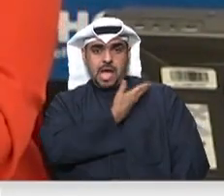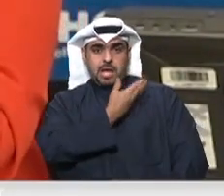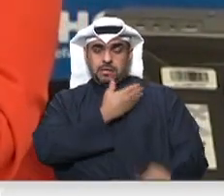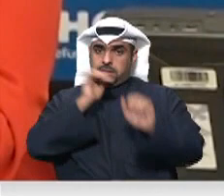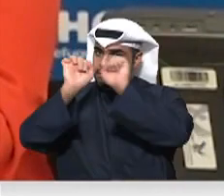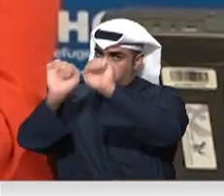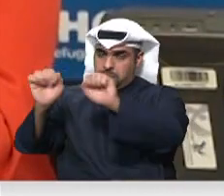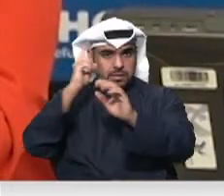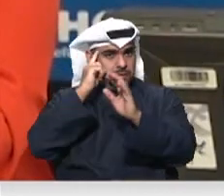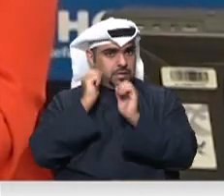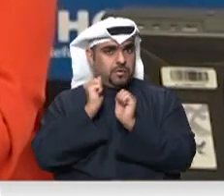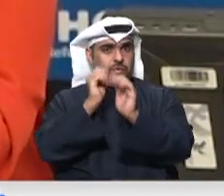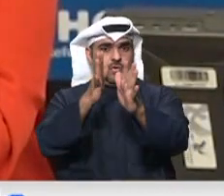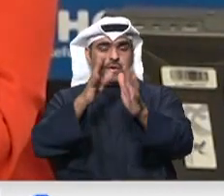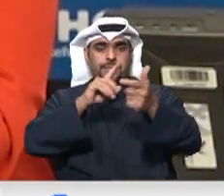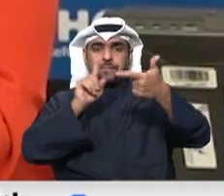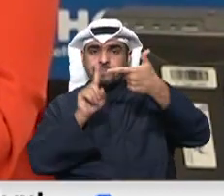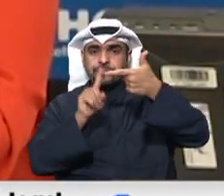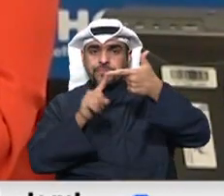العمل الإنساني.